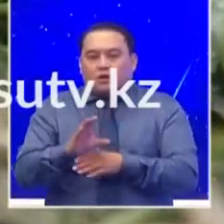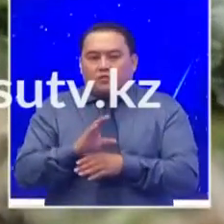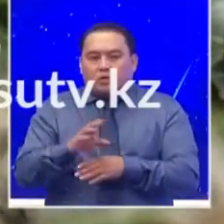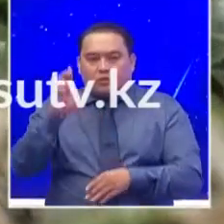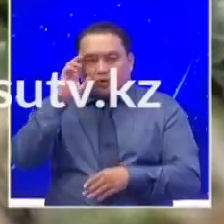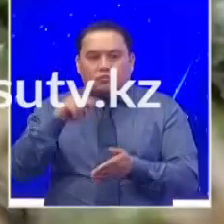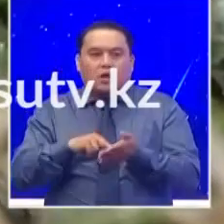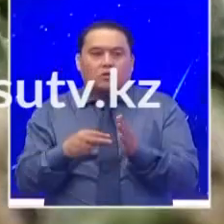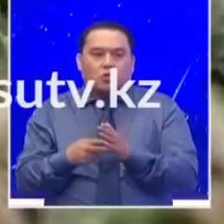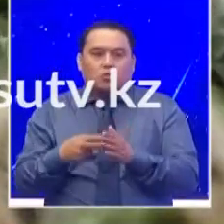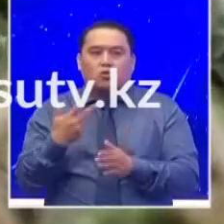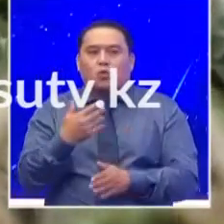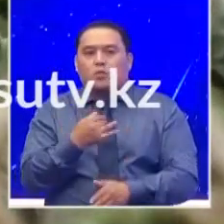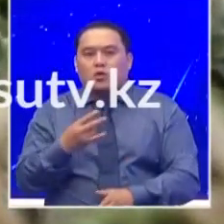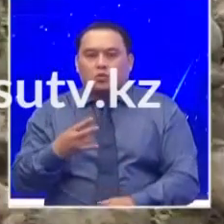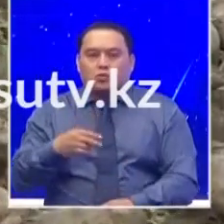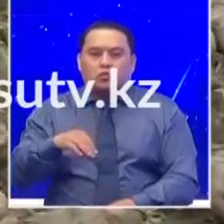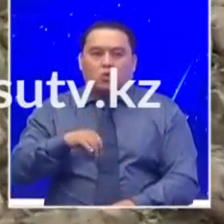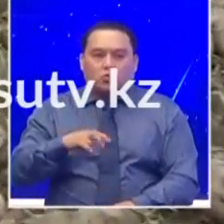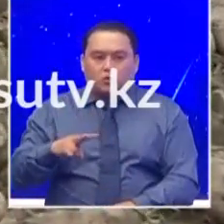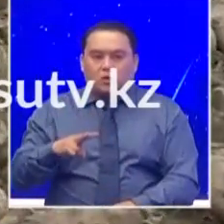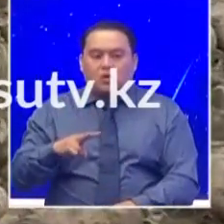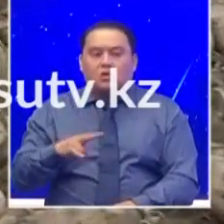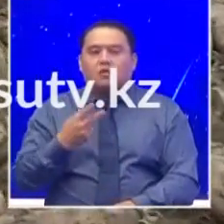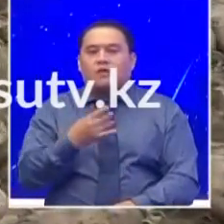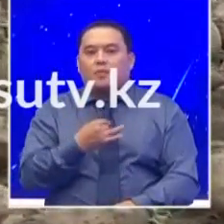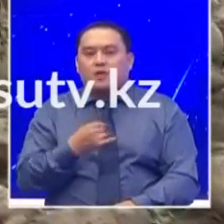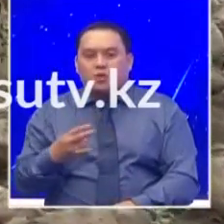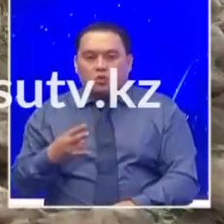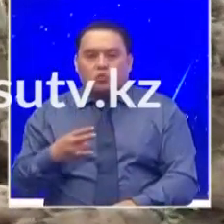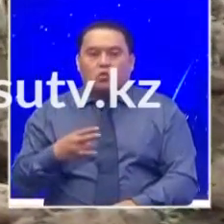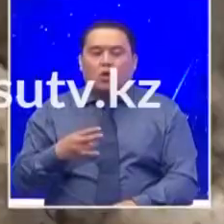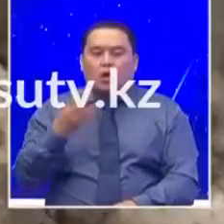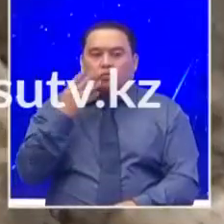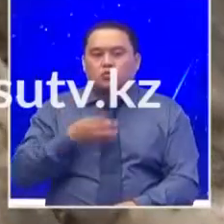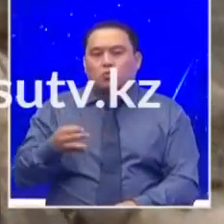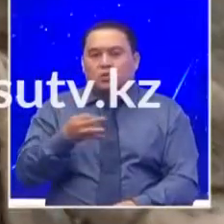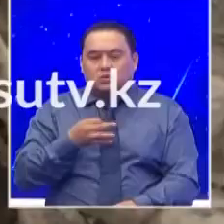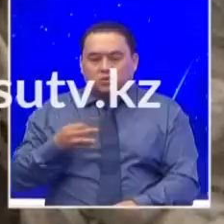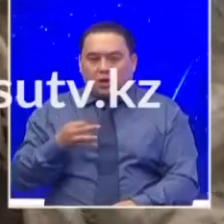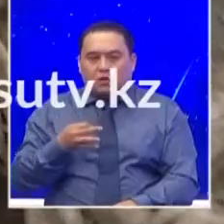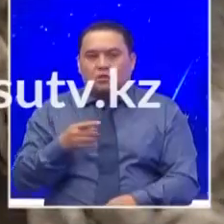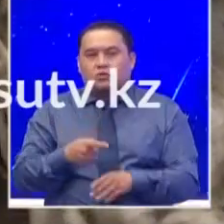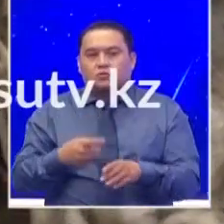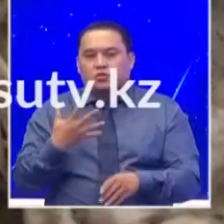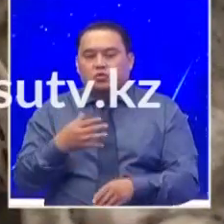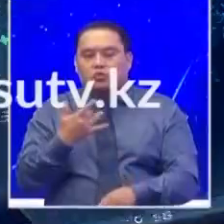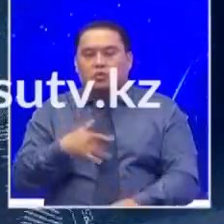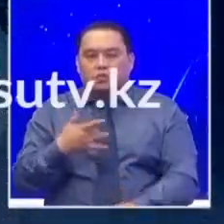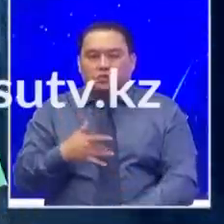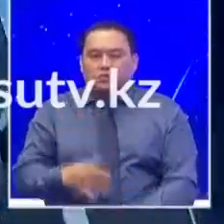стране планируется довести до 3,5 миллиона тонн. Из них 2 миллиона тонн приходится на Алматинскую область, 1,5 – на